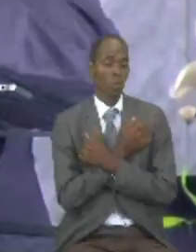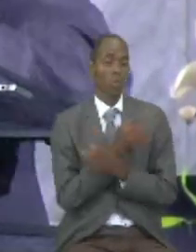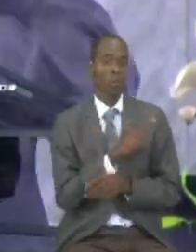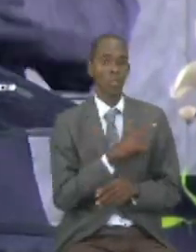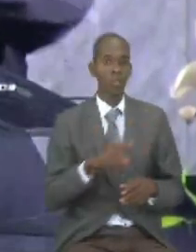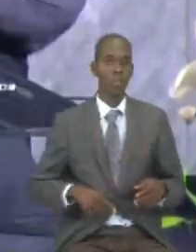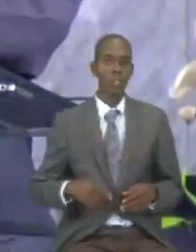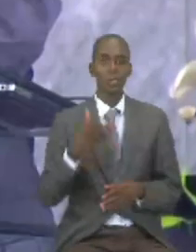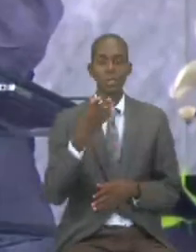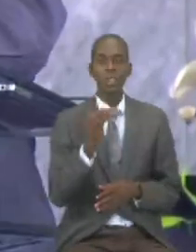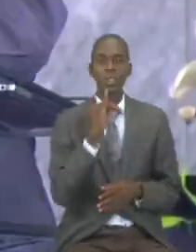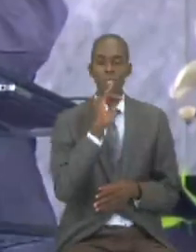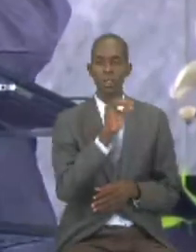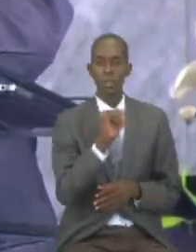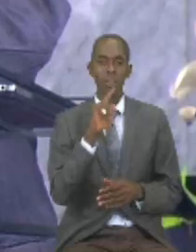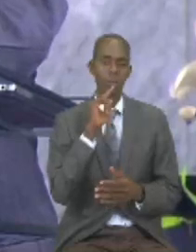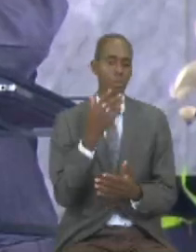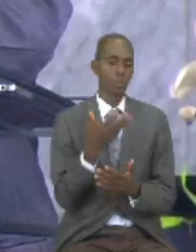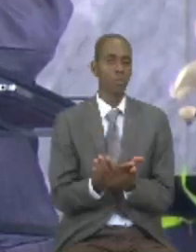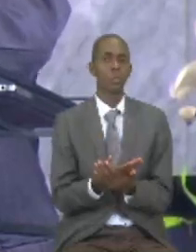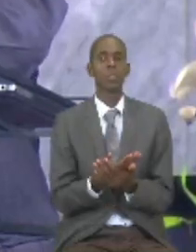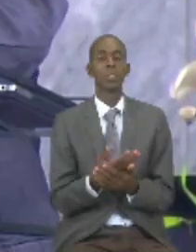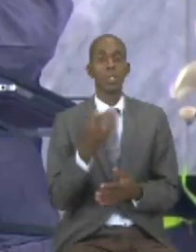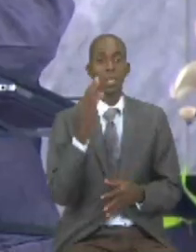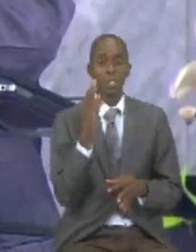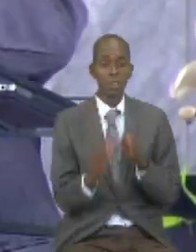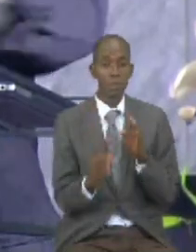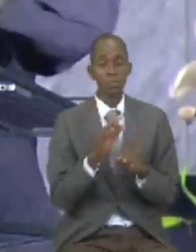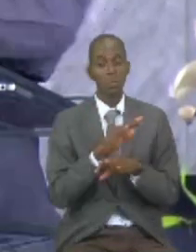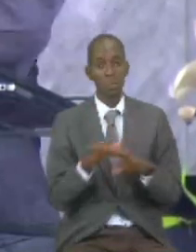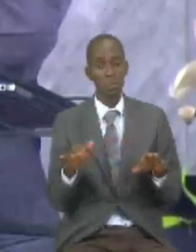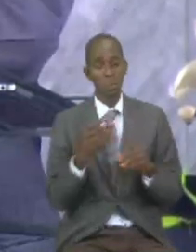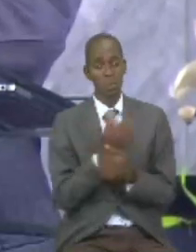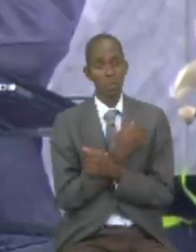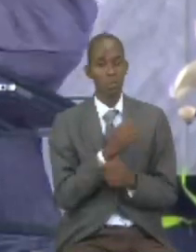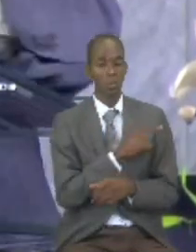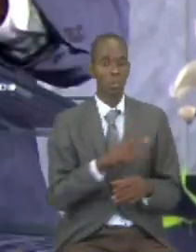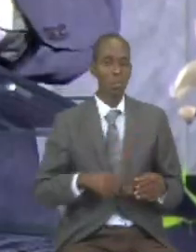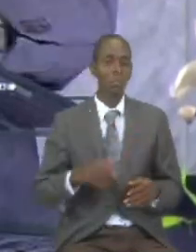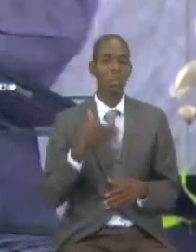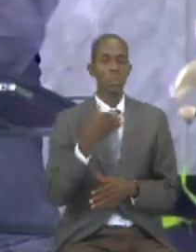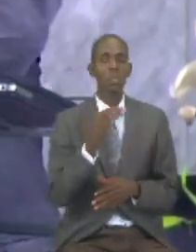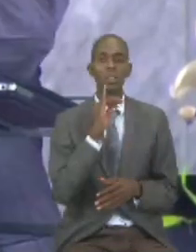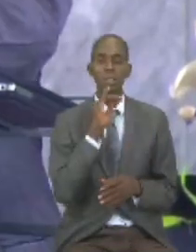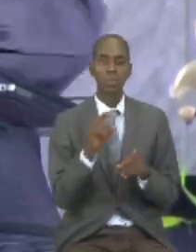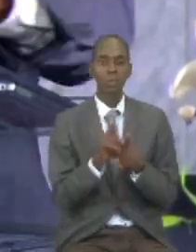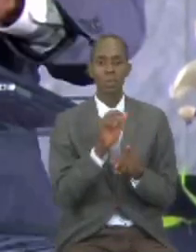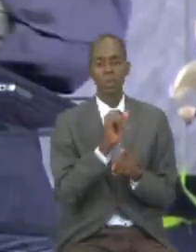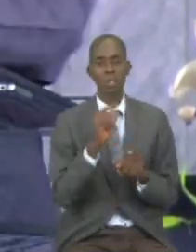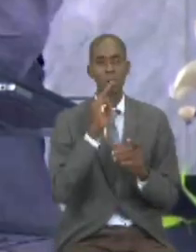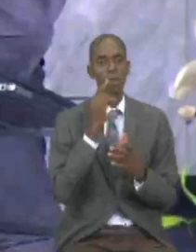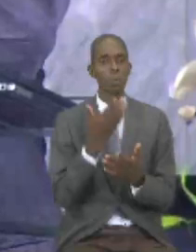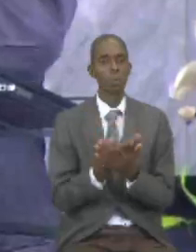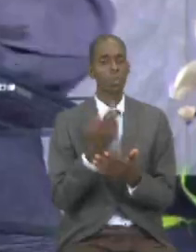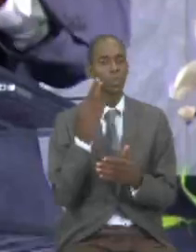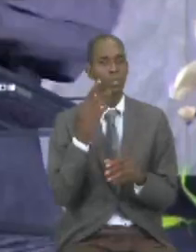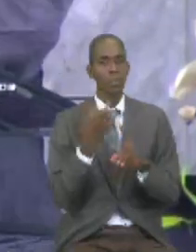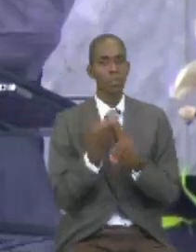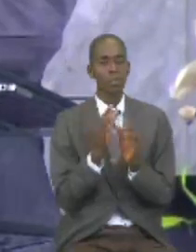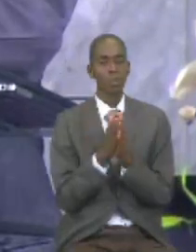il y a une preuve. Si vous n'aimez pas le Seigneur, alors on peut le dire à cause de la vie que tu mènes.